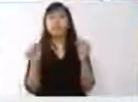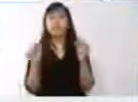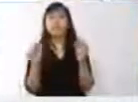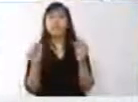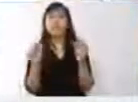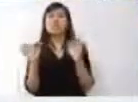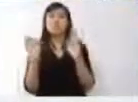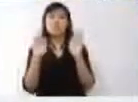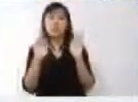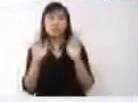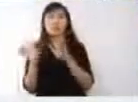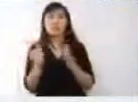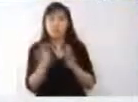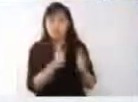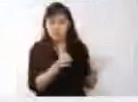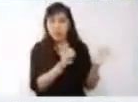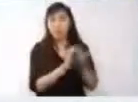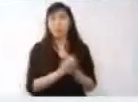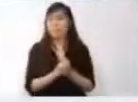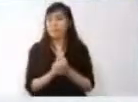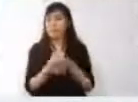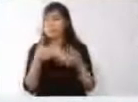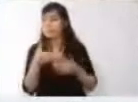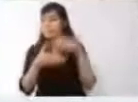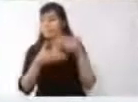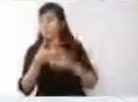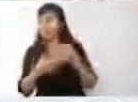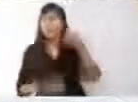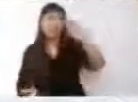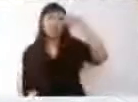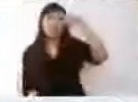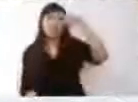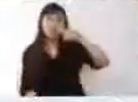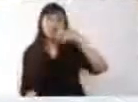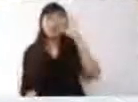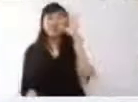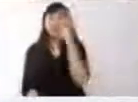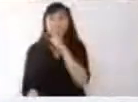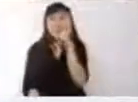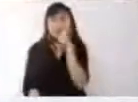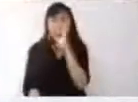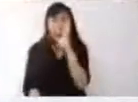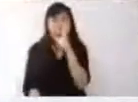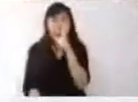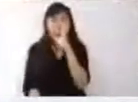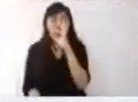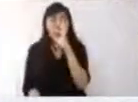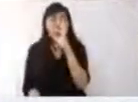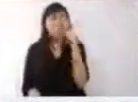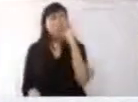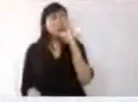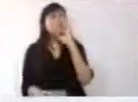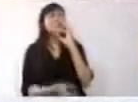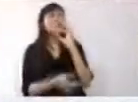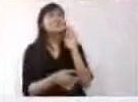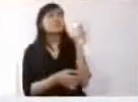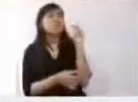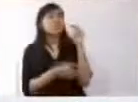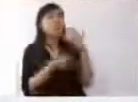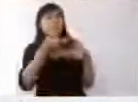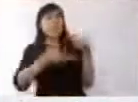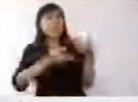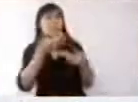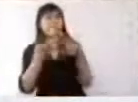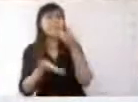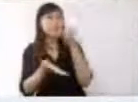po. At simula po noong June 1, nung nag-lift na po ng state of emergency ang bansang Japan, lalo na po dito sa Tokyo,